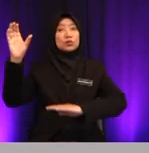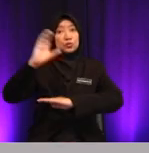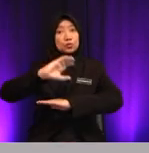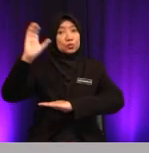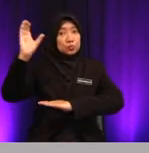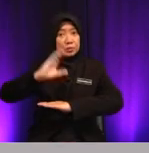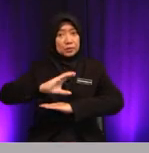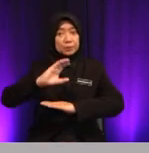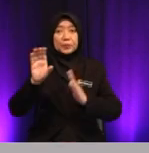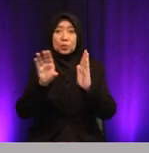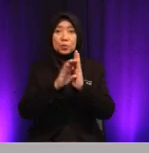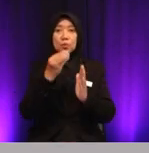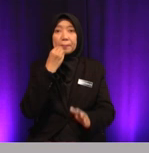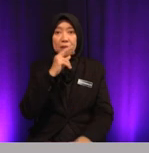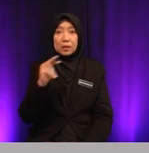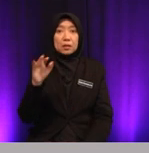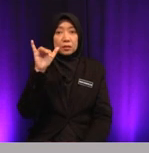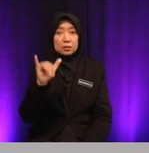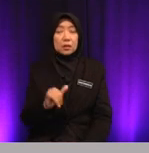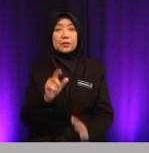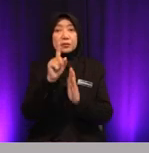makanan yang di